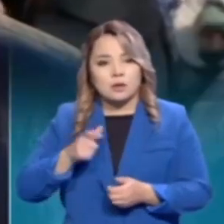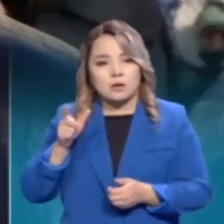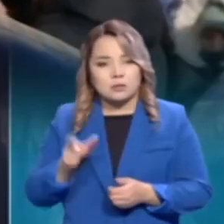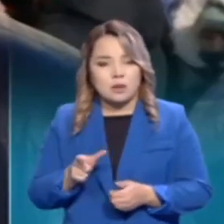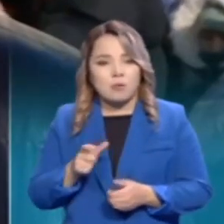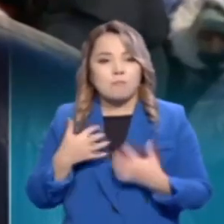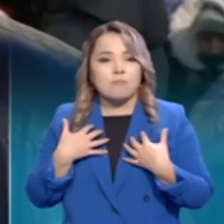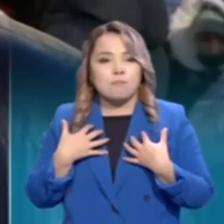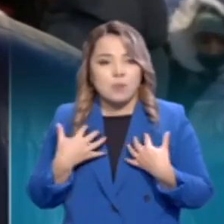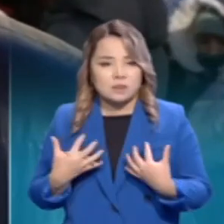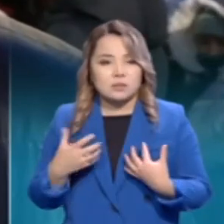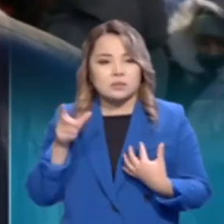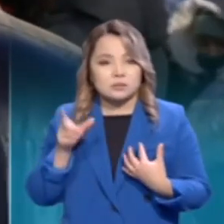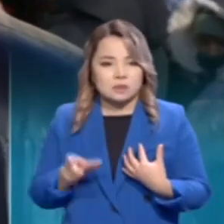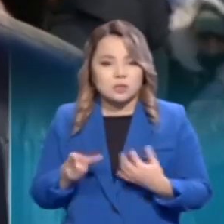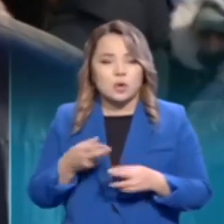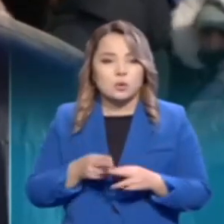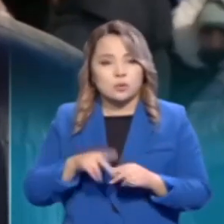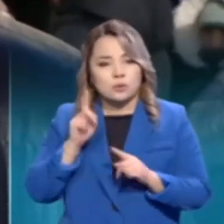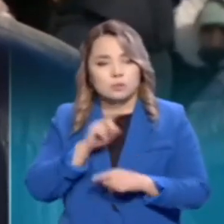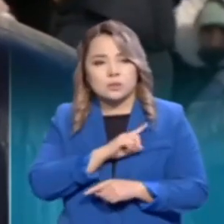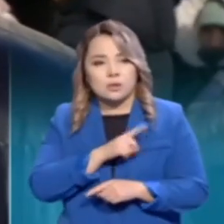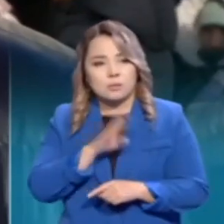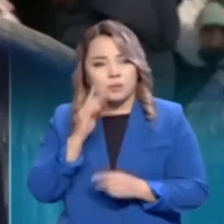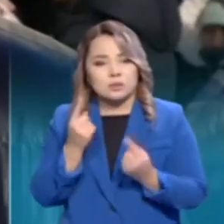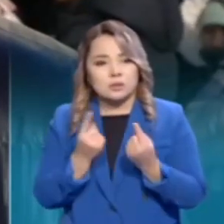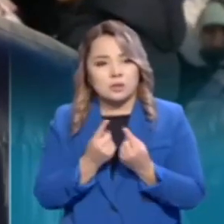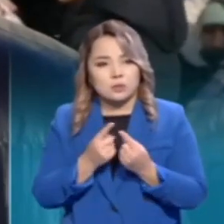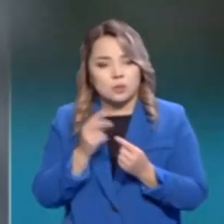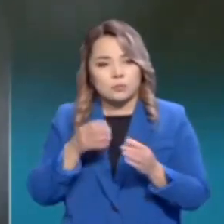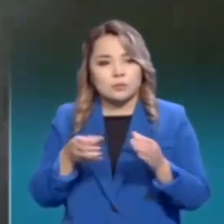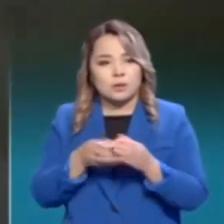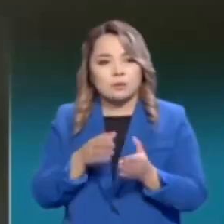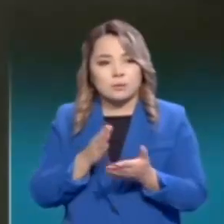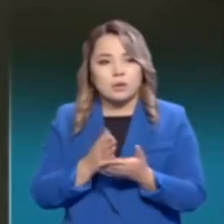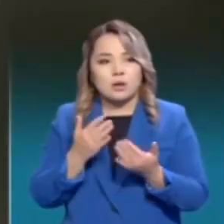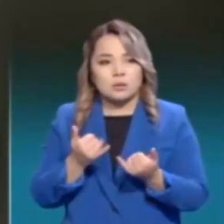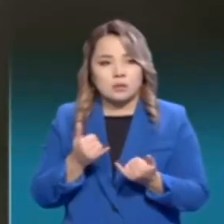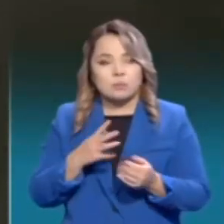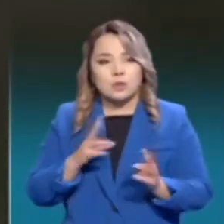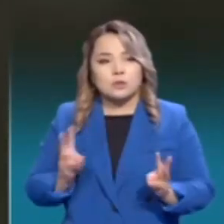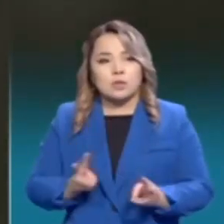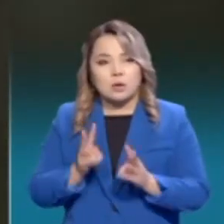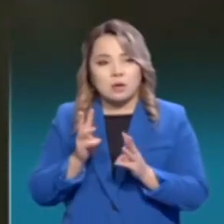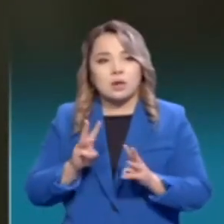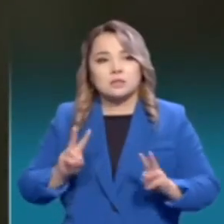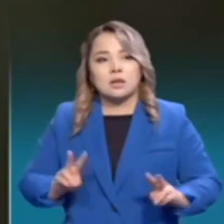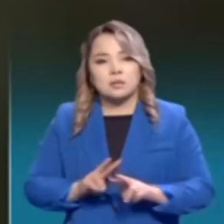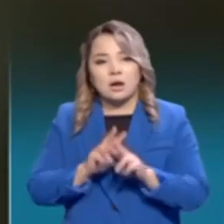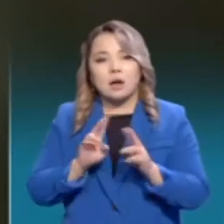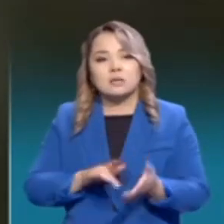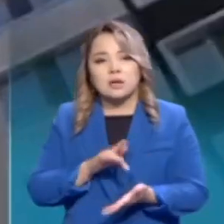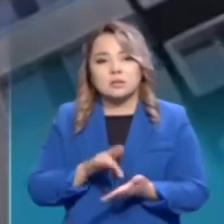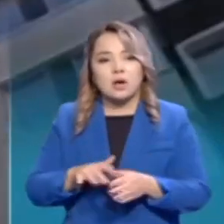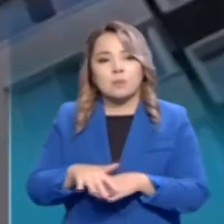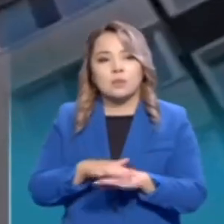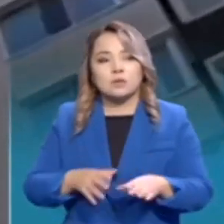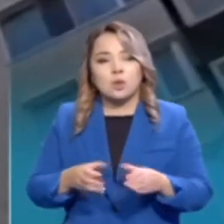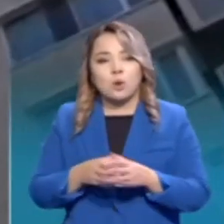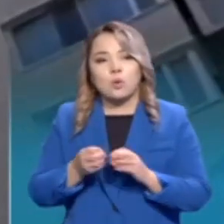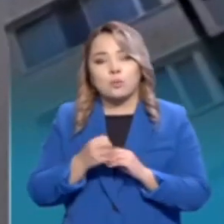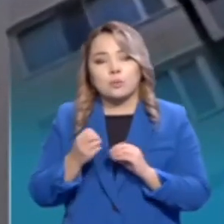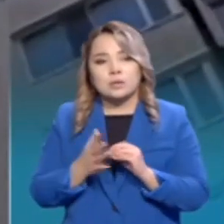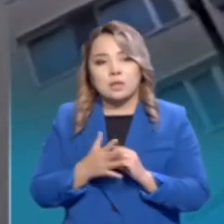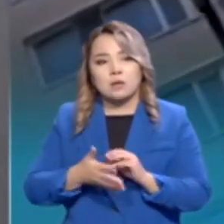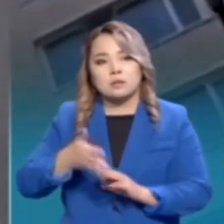батыр, сондай абыройлы жігітпен оқығанымызға. Алапат өрт Астана қаласының Момышұлы даңғылындағы 15